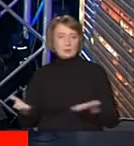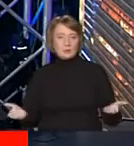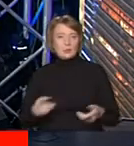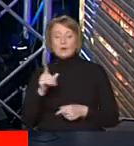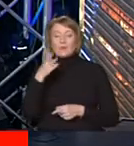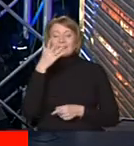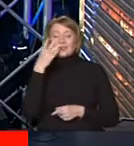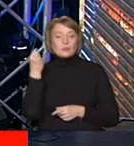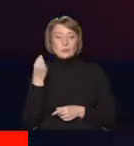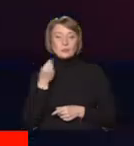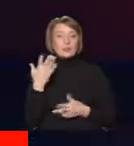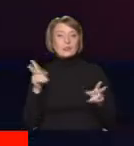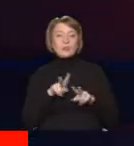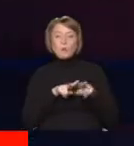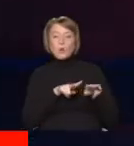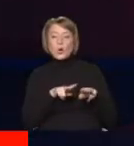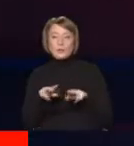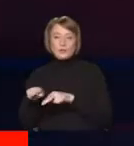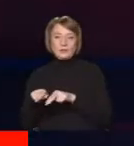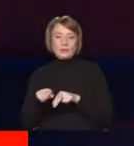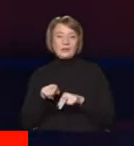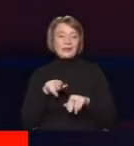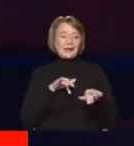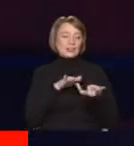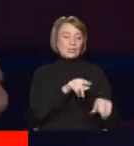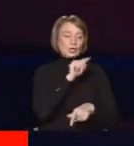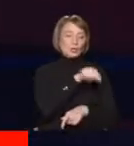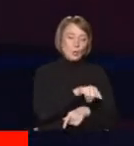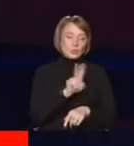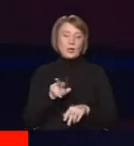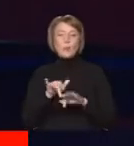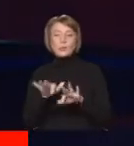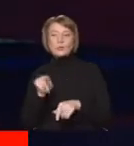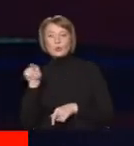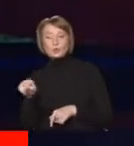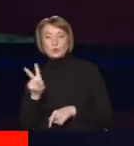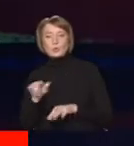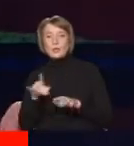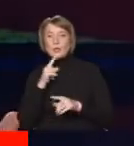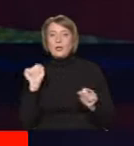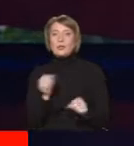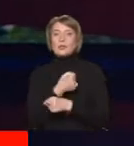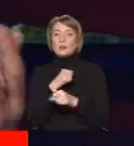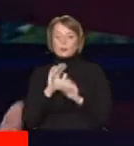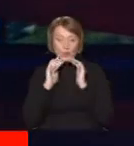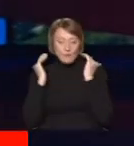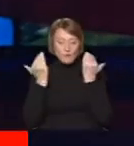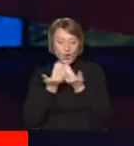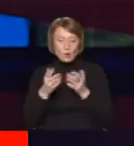мають, і люди одразу мають порівнювати, як діяв той, і порівнювати чесноти кожного. Неможливо в вакуумі обрати але